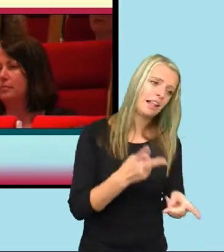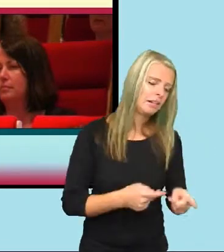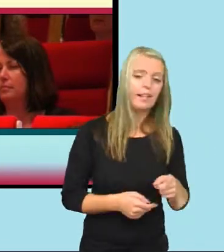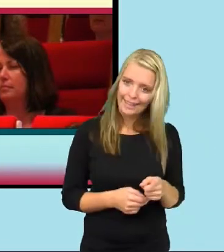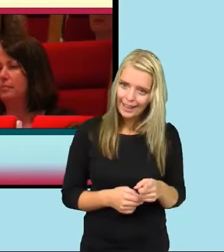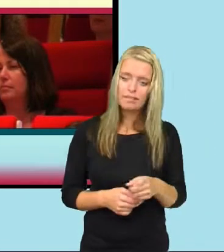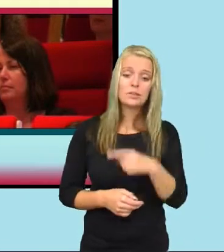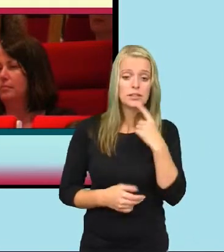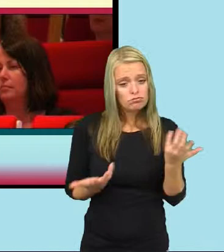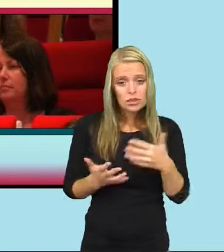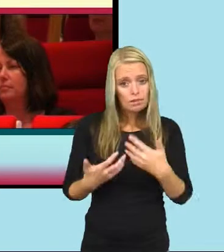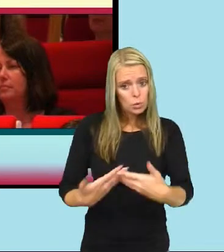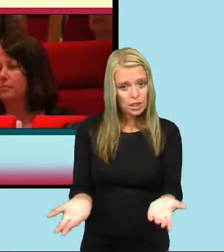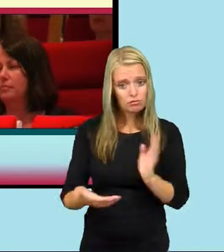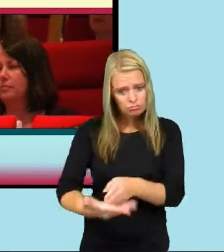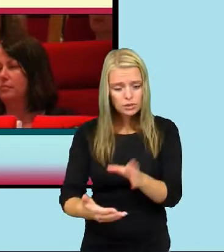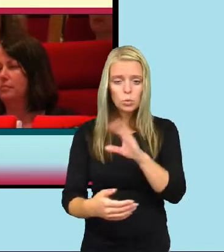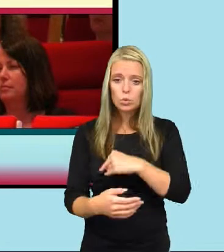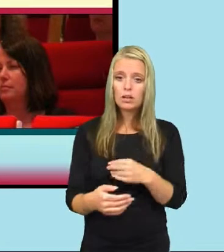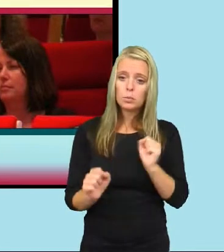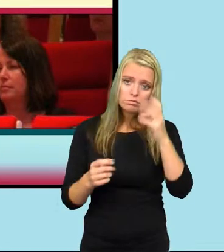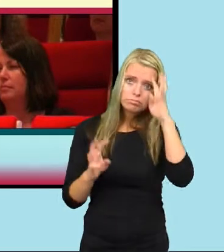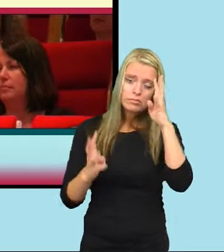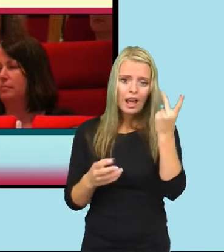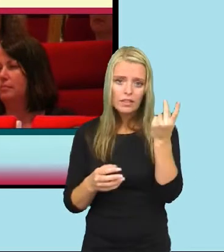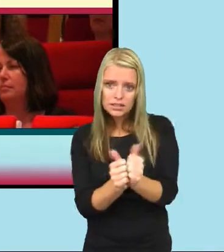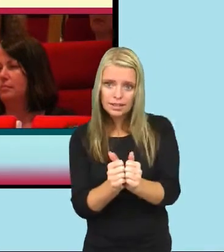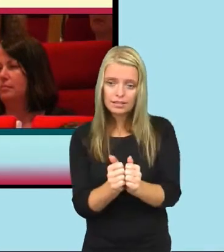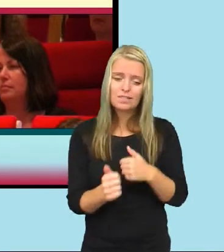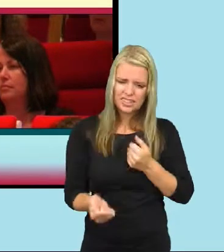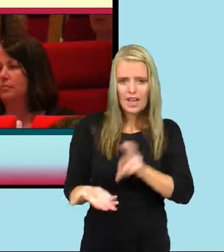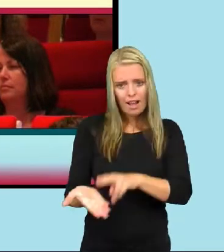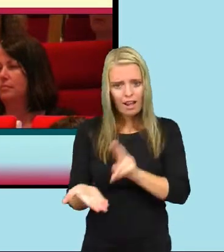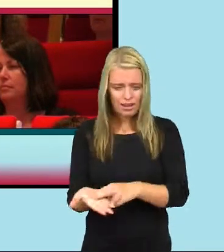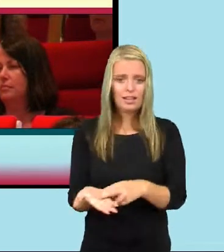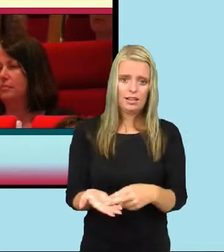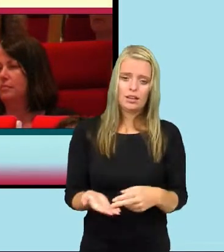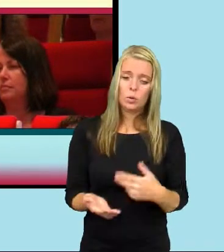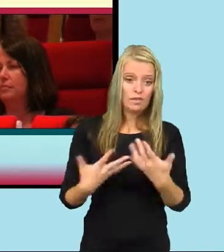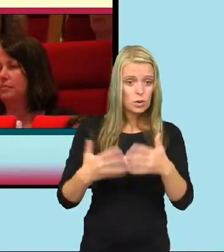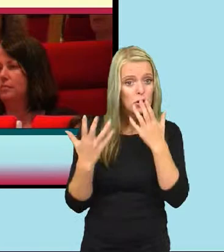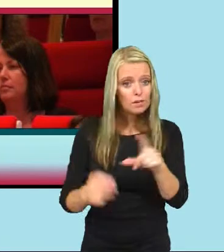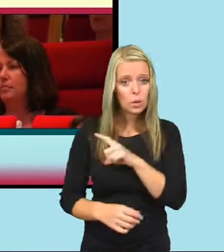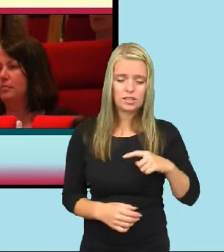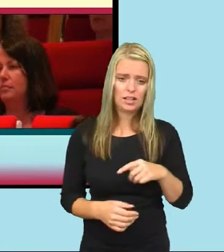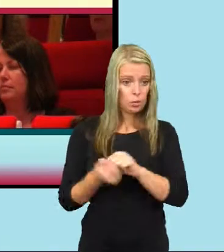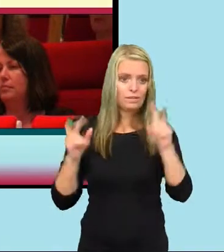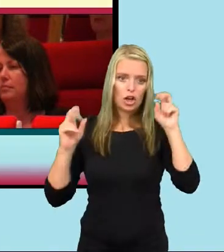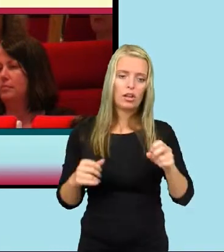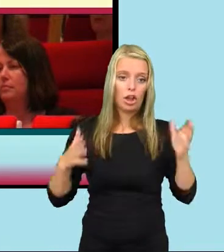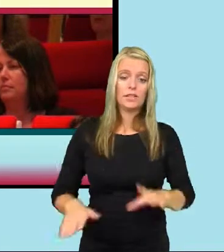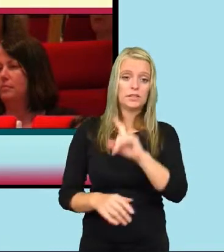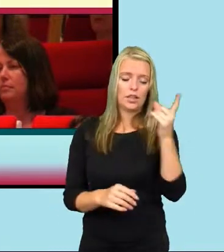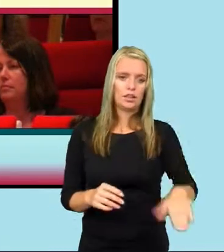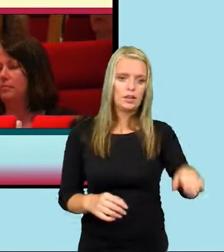här funkar inte. Då kanske vi får hitta ett annat sätt. Att man är ärlig och uppriktig. Mm. Och det har funkat bra för oss. Det får inte bli en överraskning sen när man blir